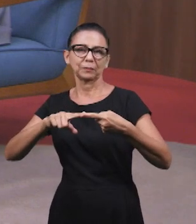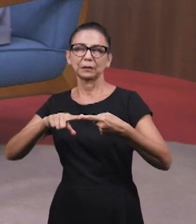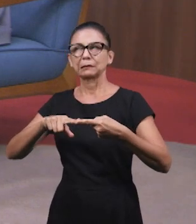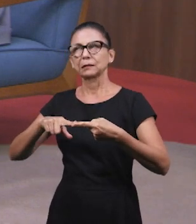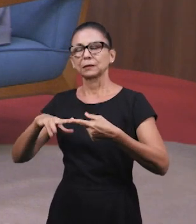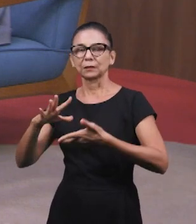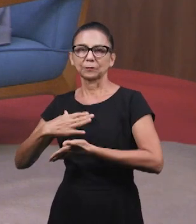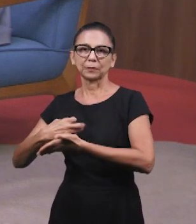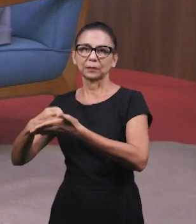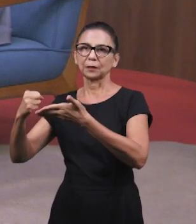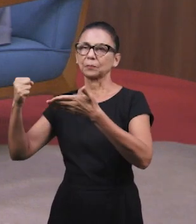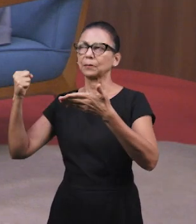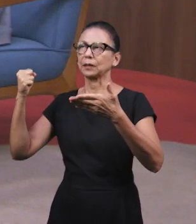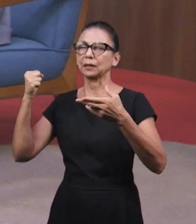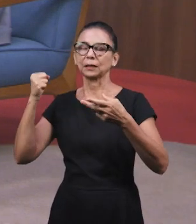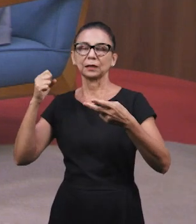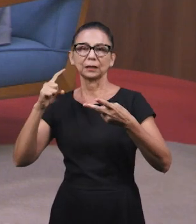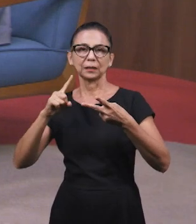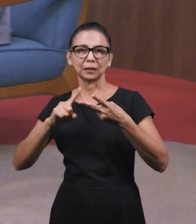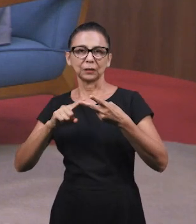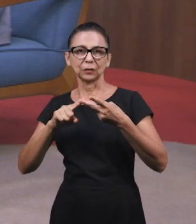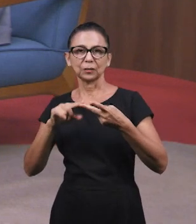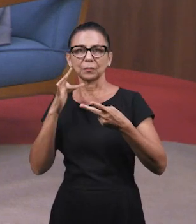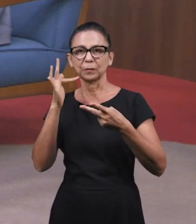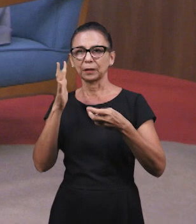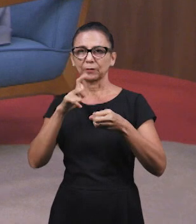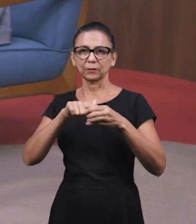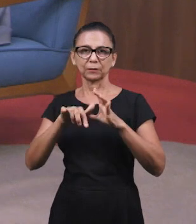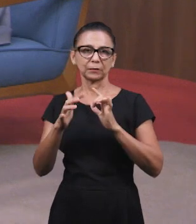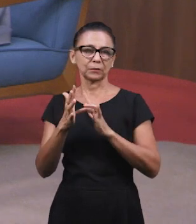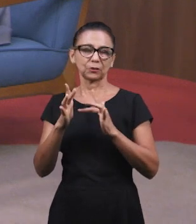l'expectative, afin de prendre possession de la terre